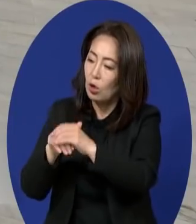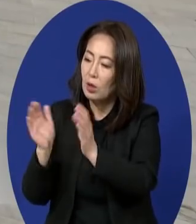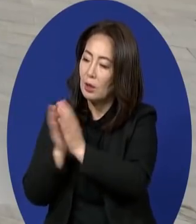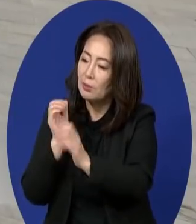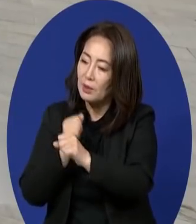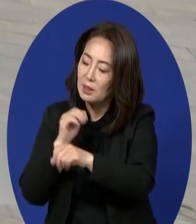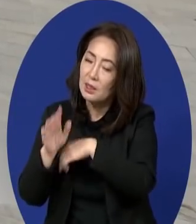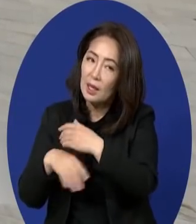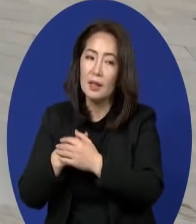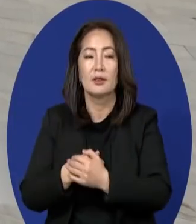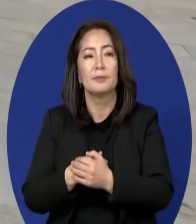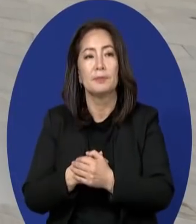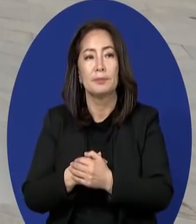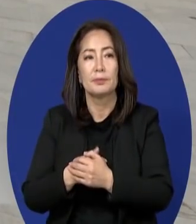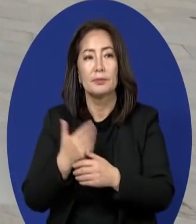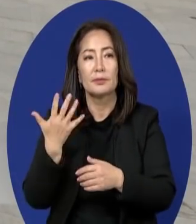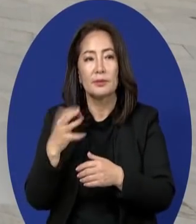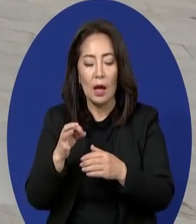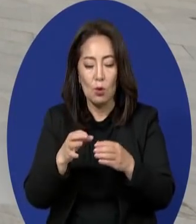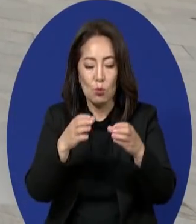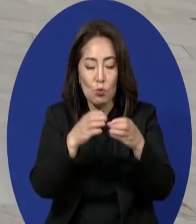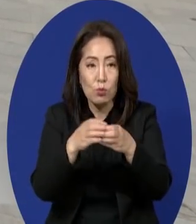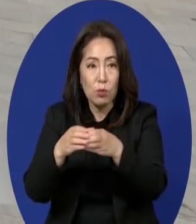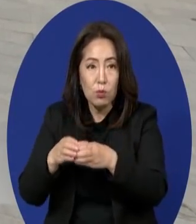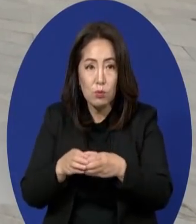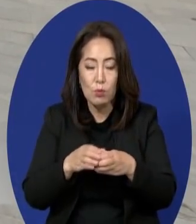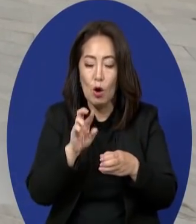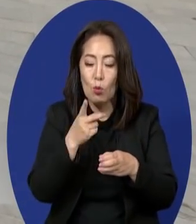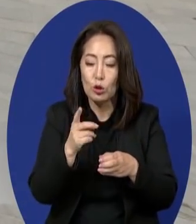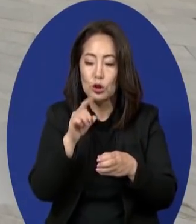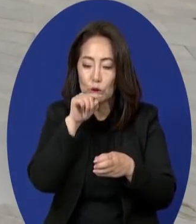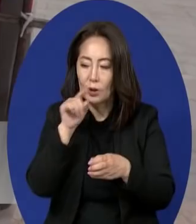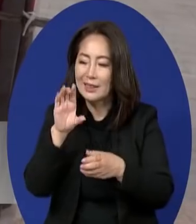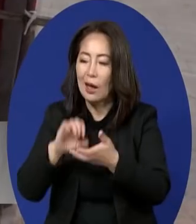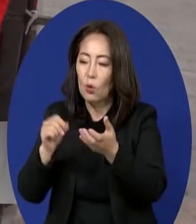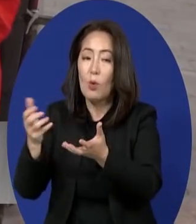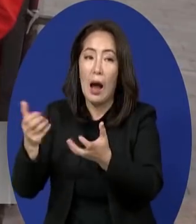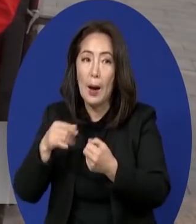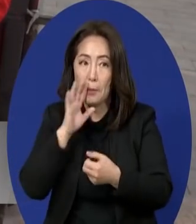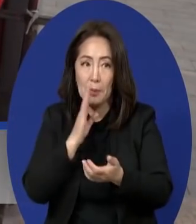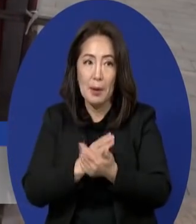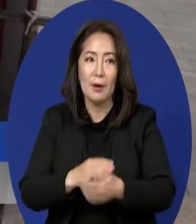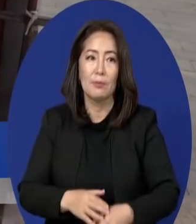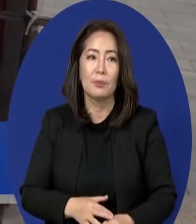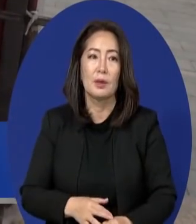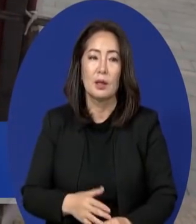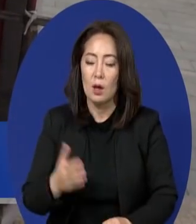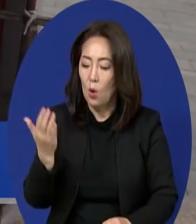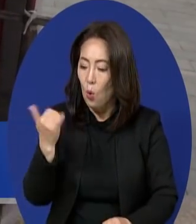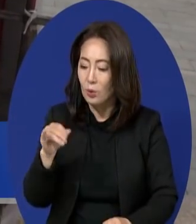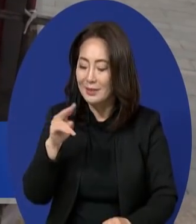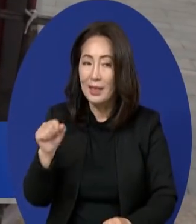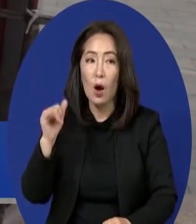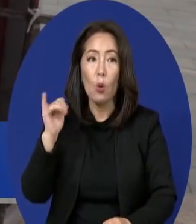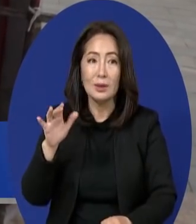ажиллаад эндээс 50 бүл цөгийн санхүүжилтийг авахар алсан. Ундаа усны маань сав байна, энэ пластик сав. За энэ